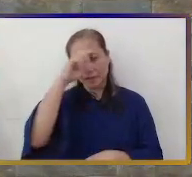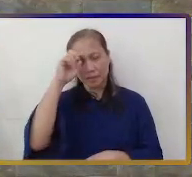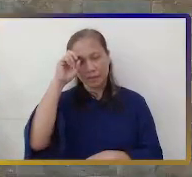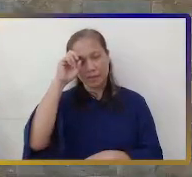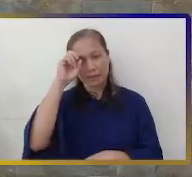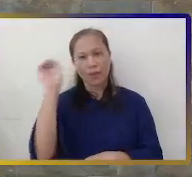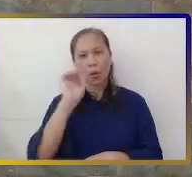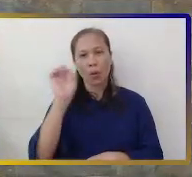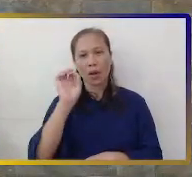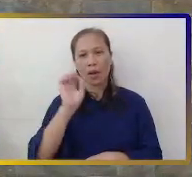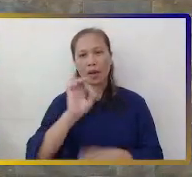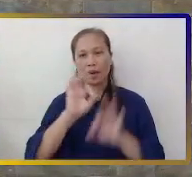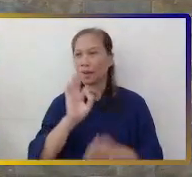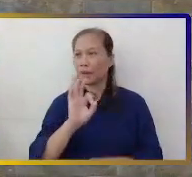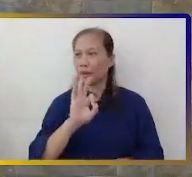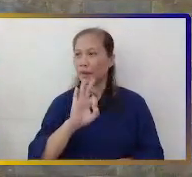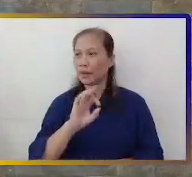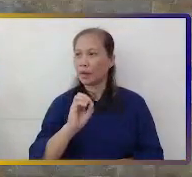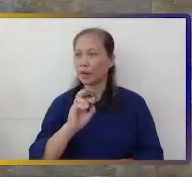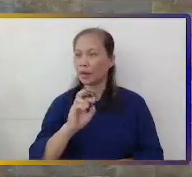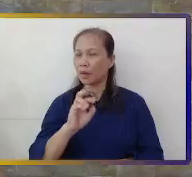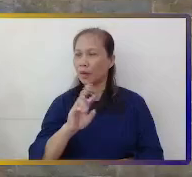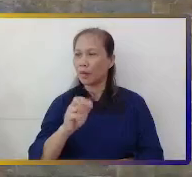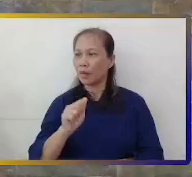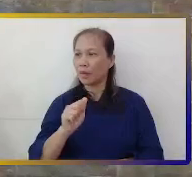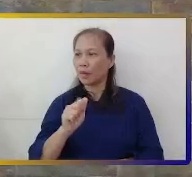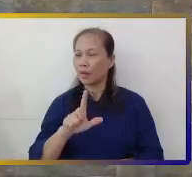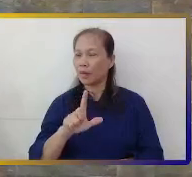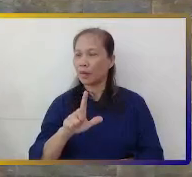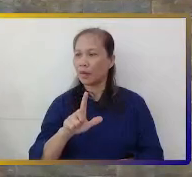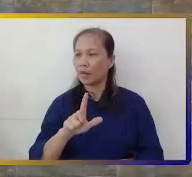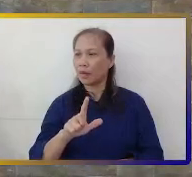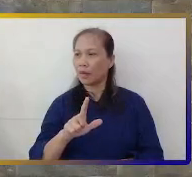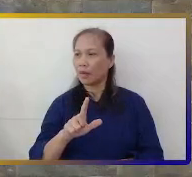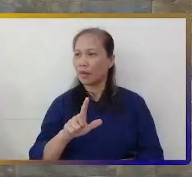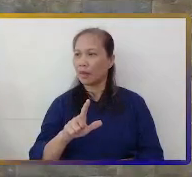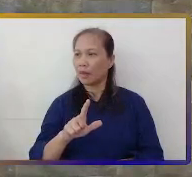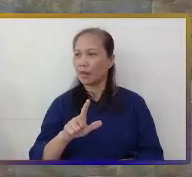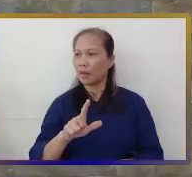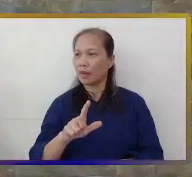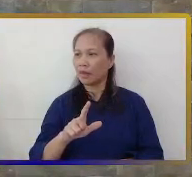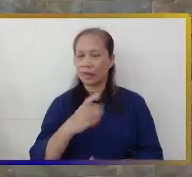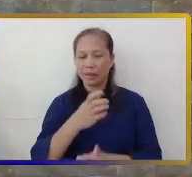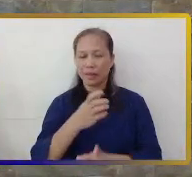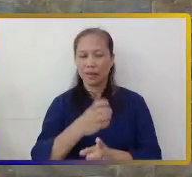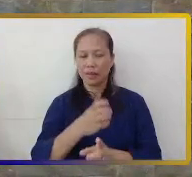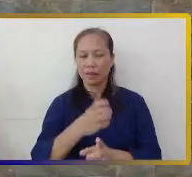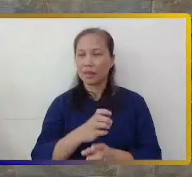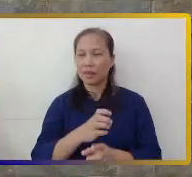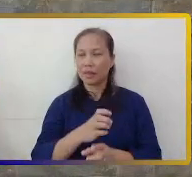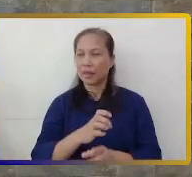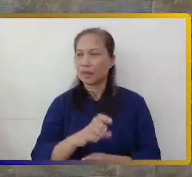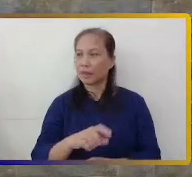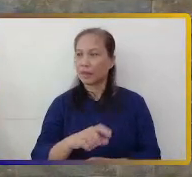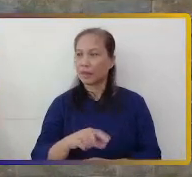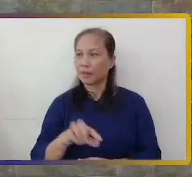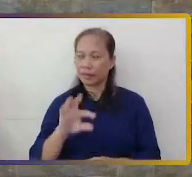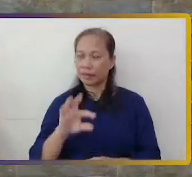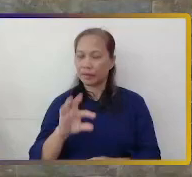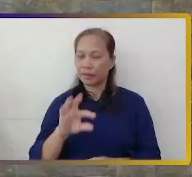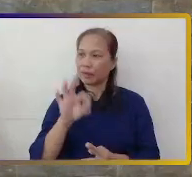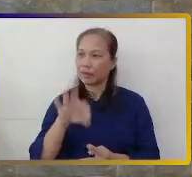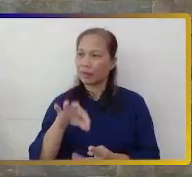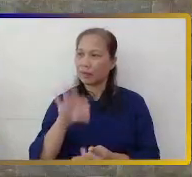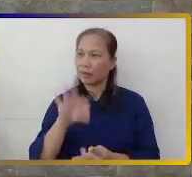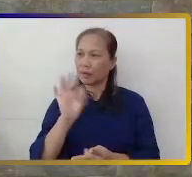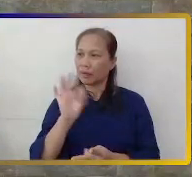organization of officers Wala daw po silang ganoon you see na kung titingnan po natin sa simbahan there are only two offices